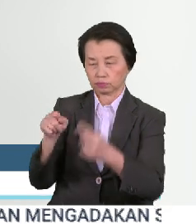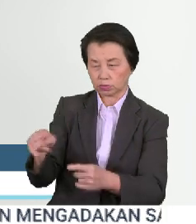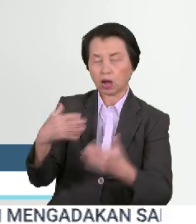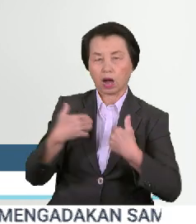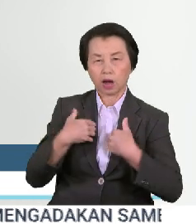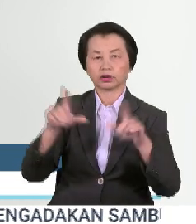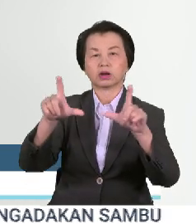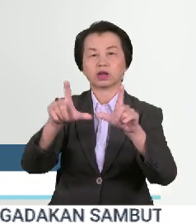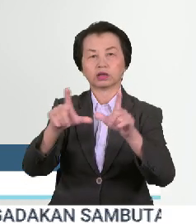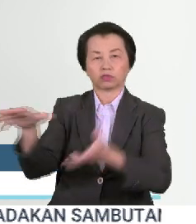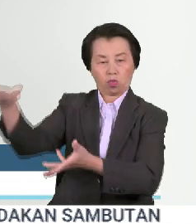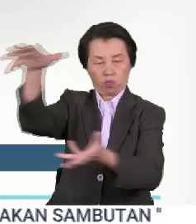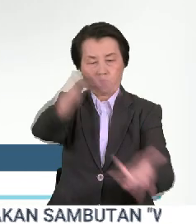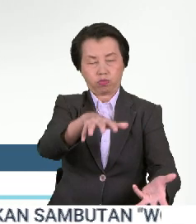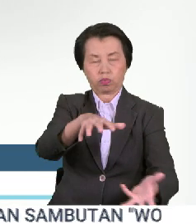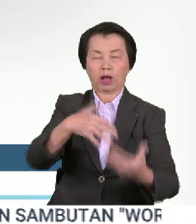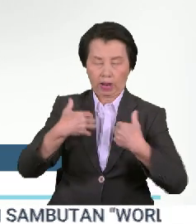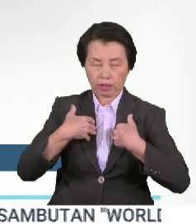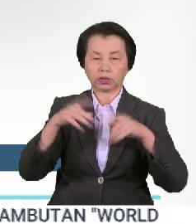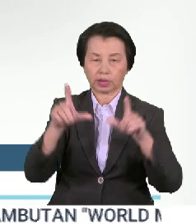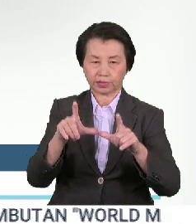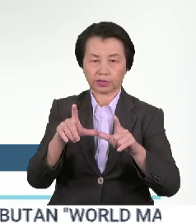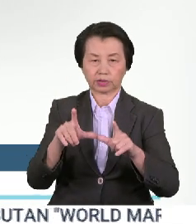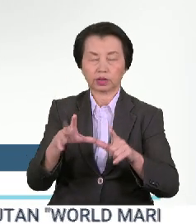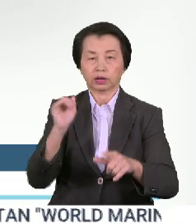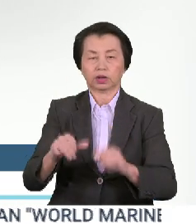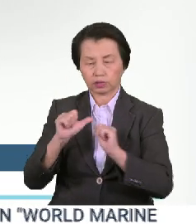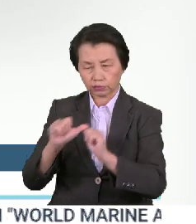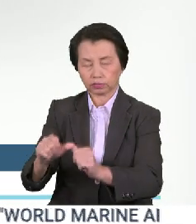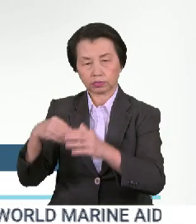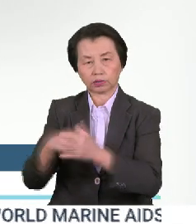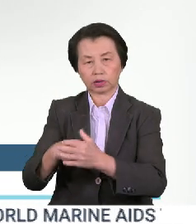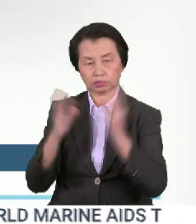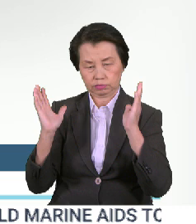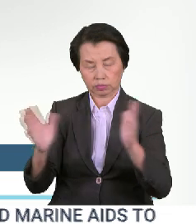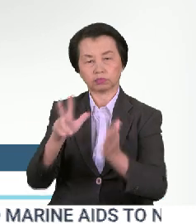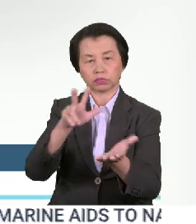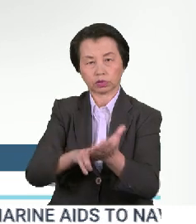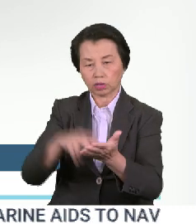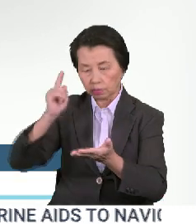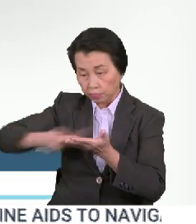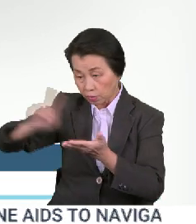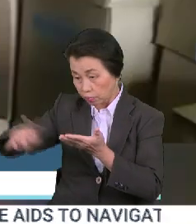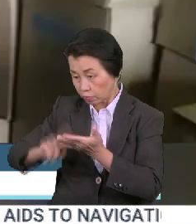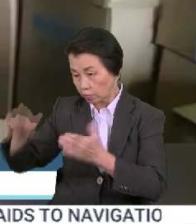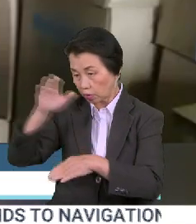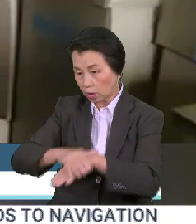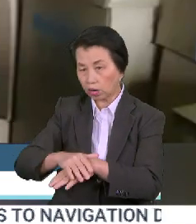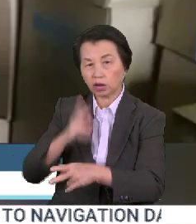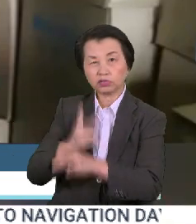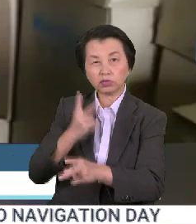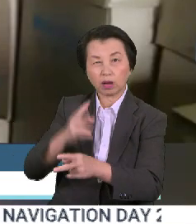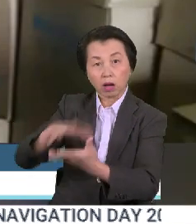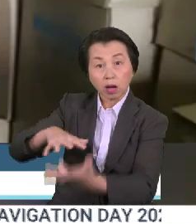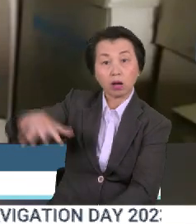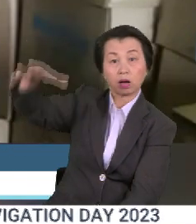mempunyai X ysi yang masih dalam tim busa pemeriksaan lanjut ke atas quantity